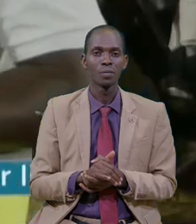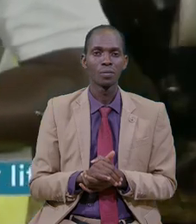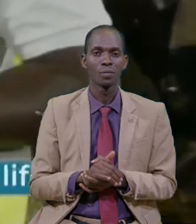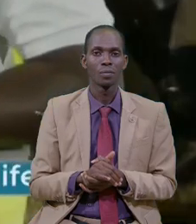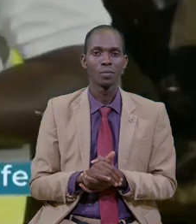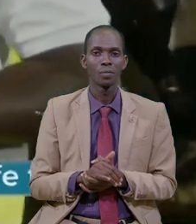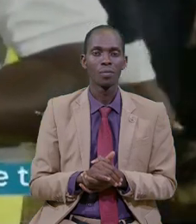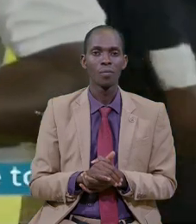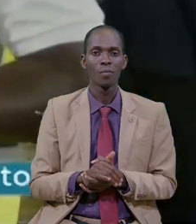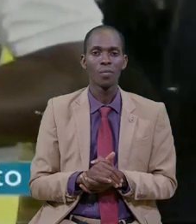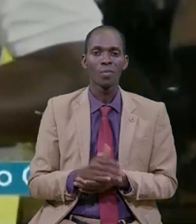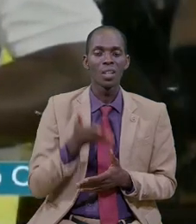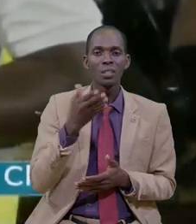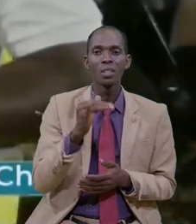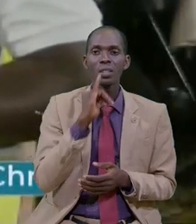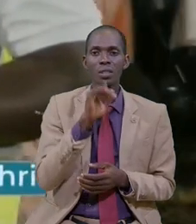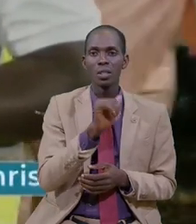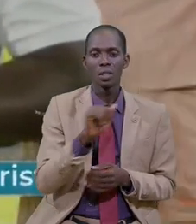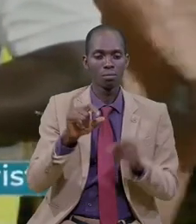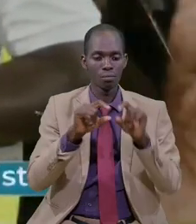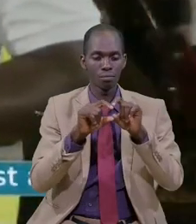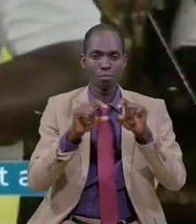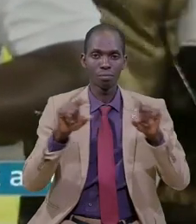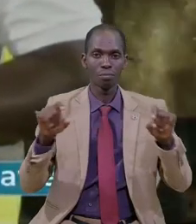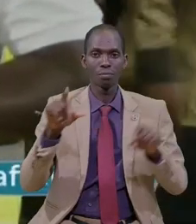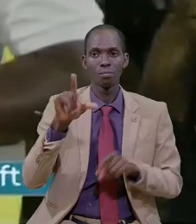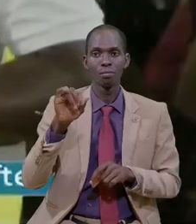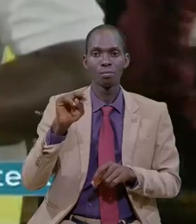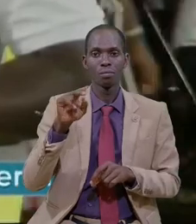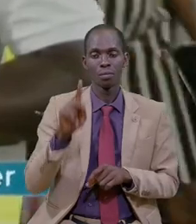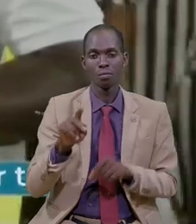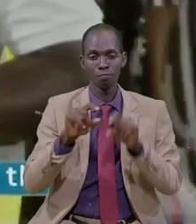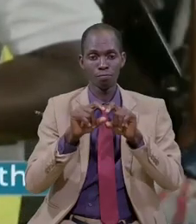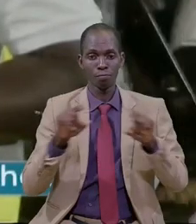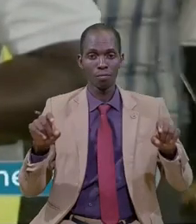there is a link. Il y a un lien qui s'affiche. Vous qui êtes en ligne.